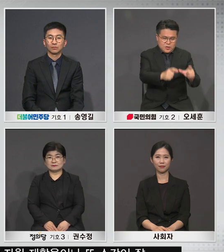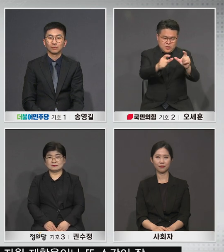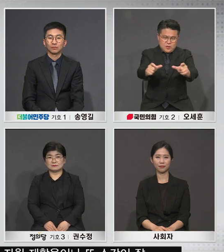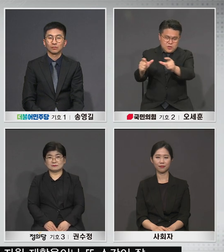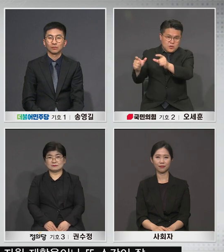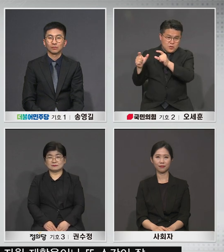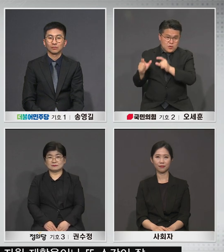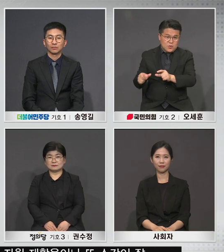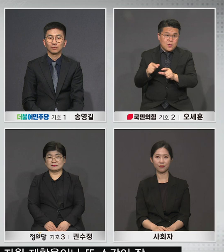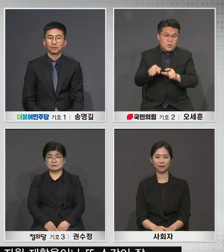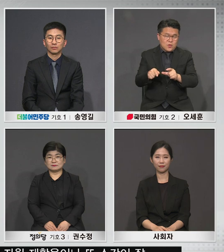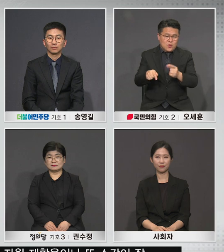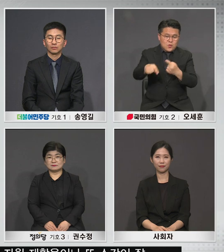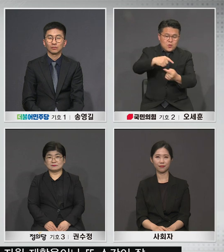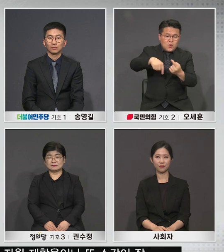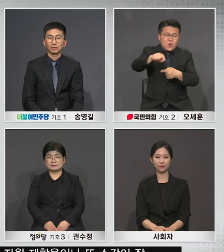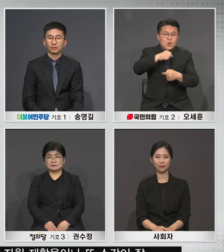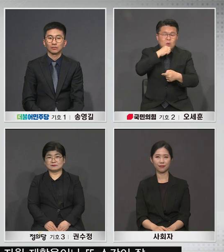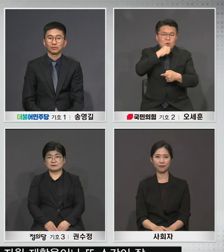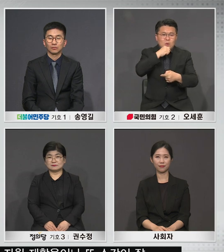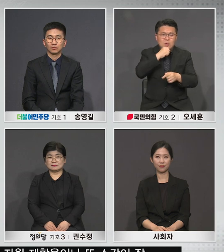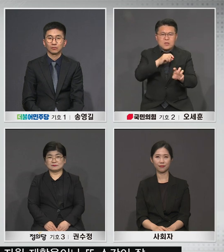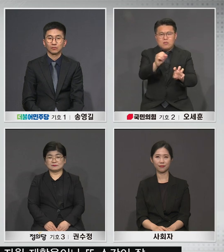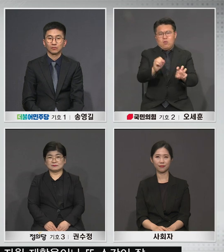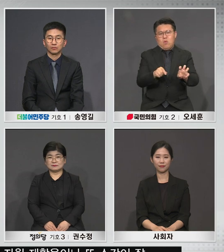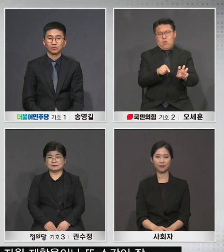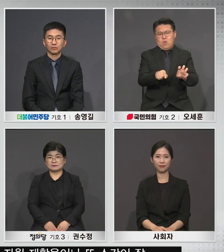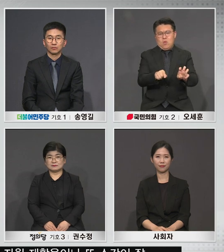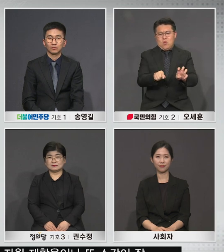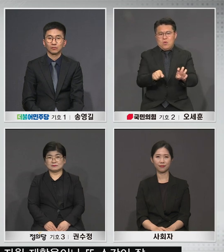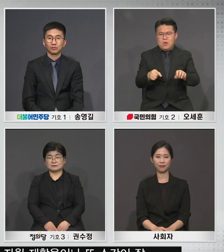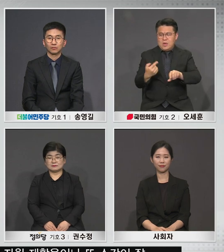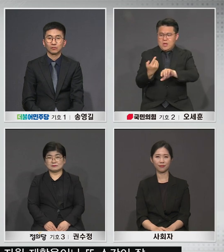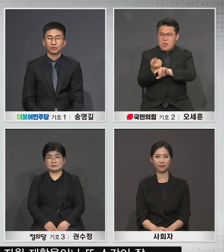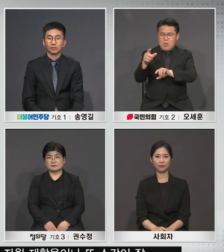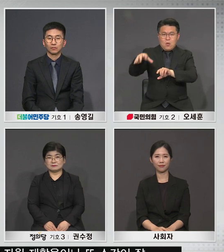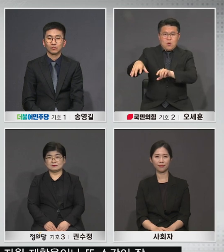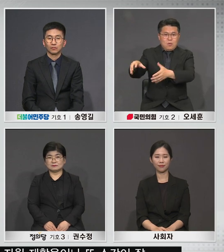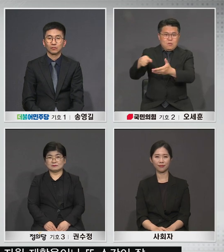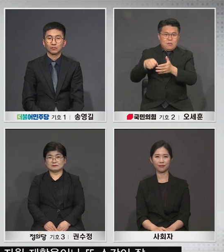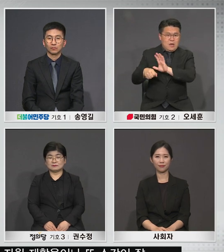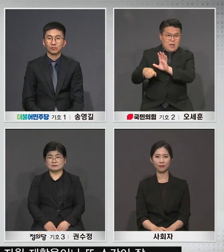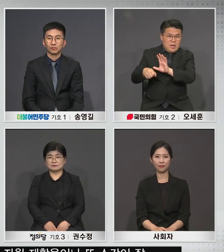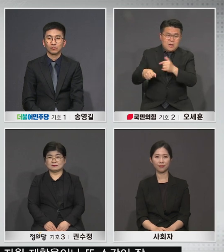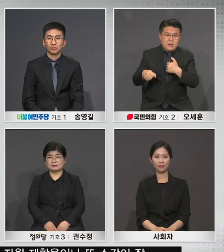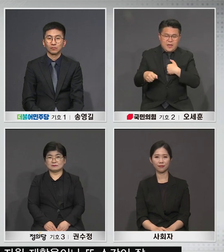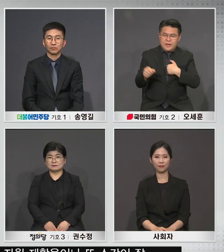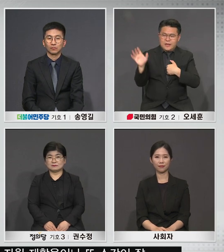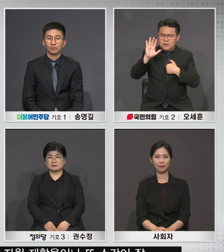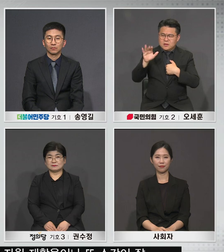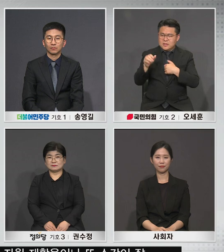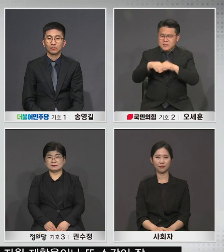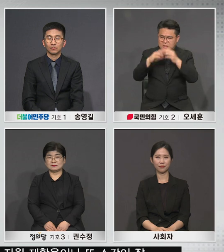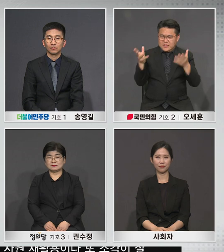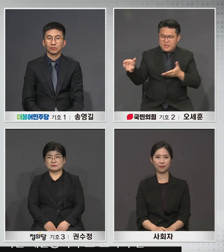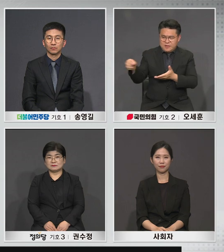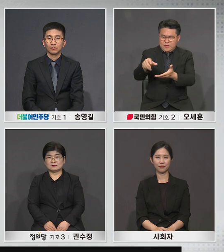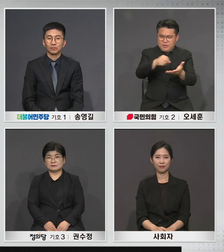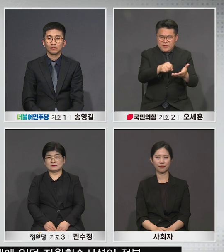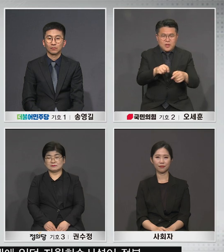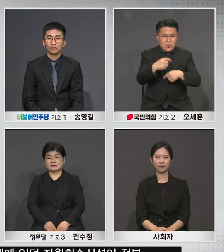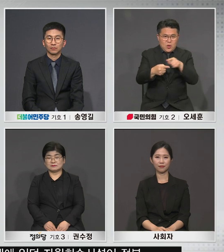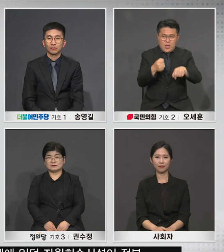30%밖에 안 됐었습니다. 인접 구의의 거를 받지 않았어요. 그걸 전부 해결했던 게 접니다. 그렇게 해서 지금 서울의